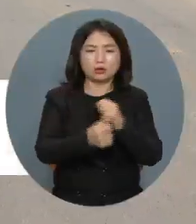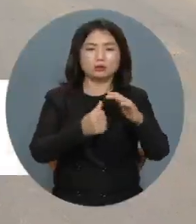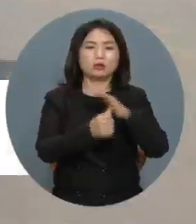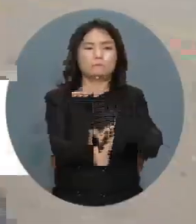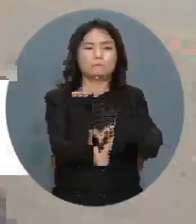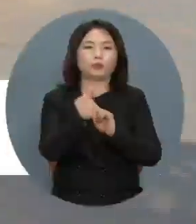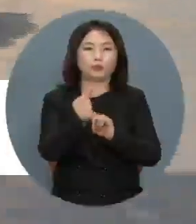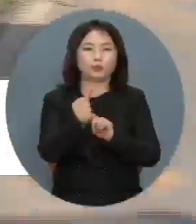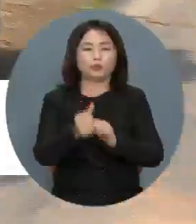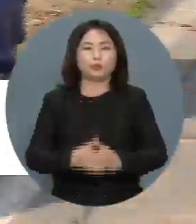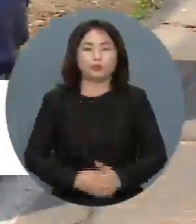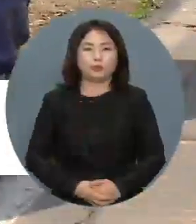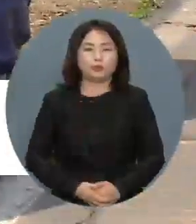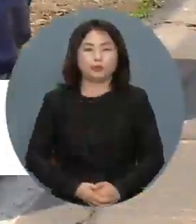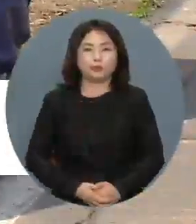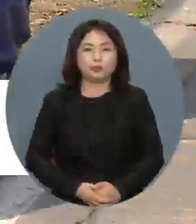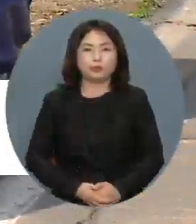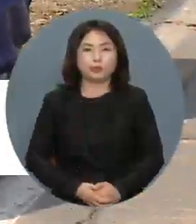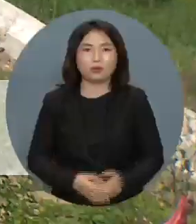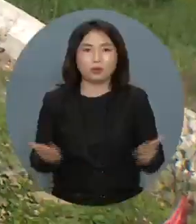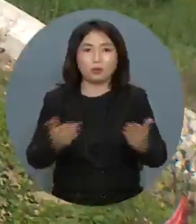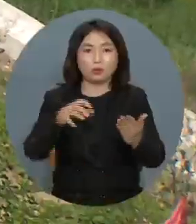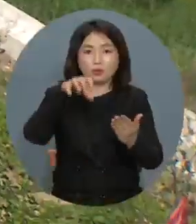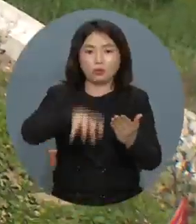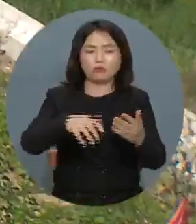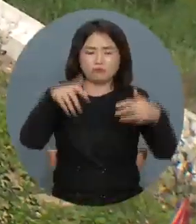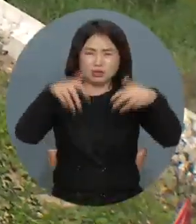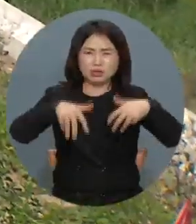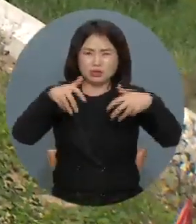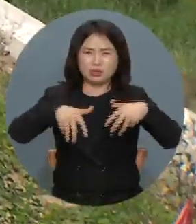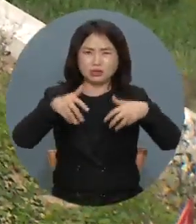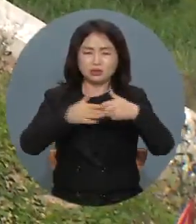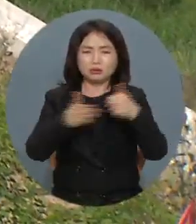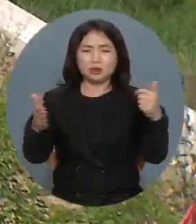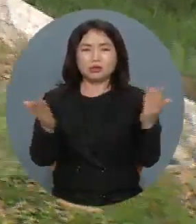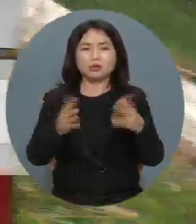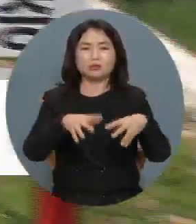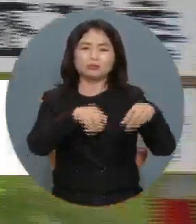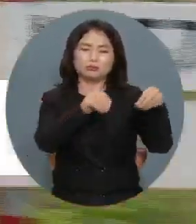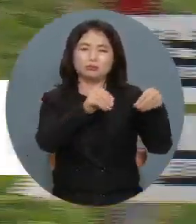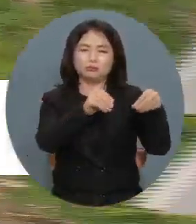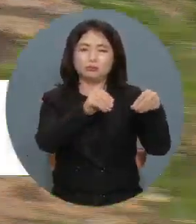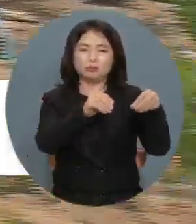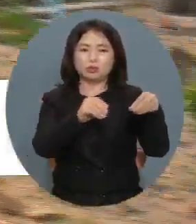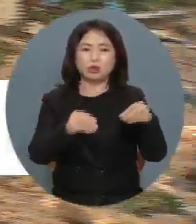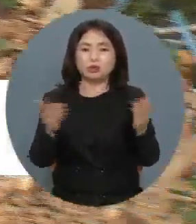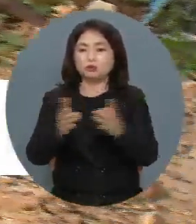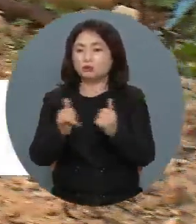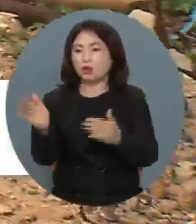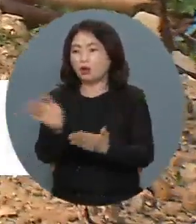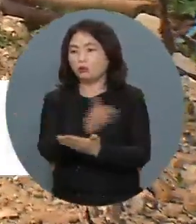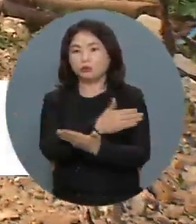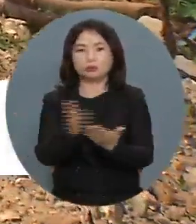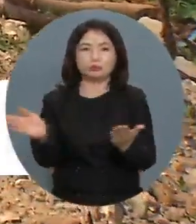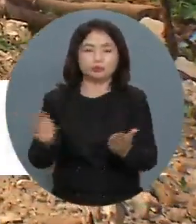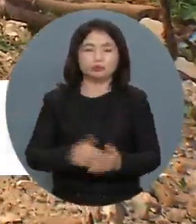대표로 확인됐습니다. 당시 공사 현장엔 비가 계속 내리면서 작업이 중단됐고 근무자도